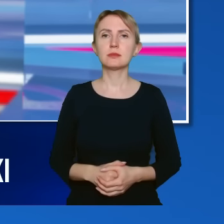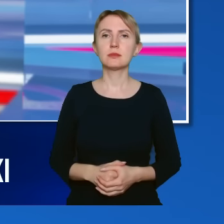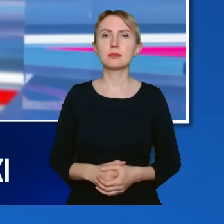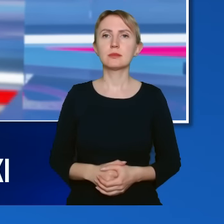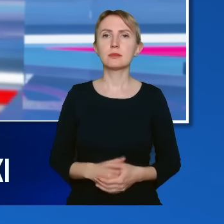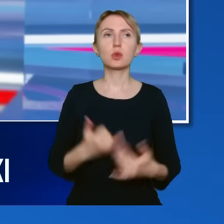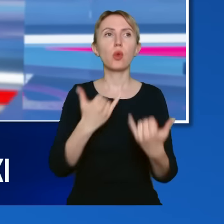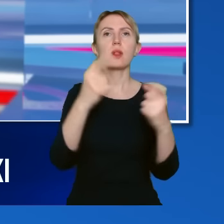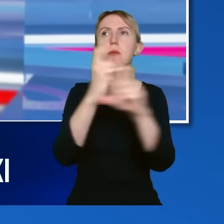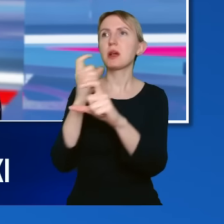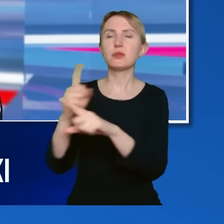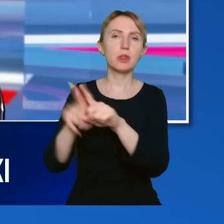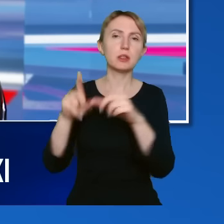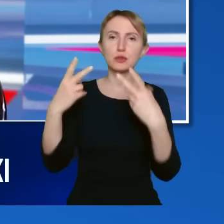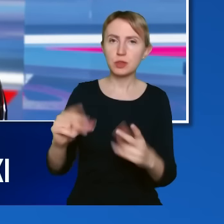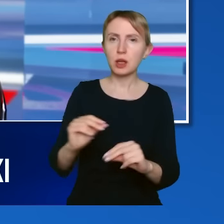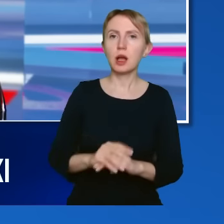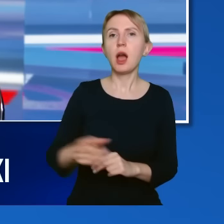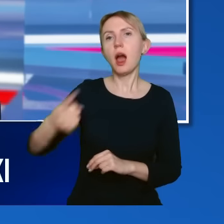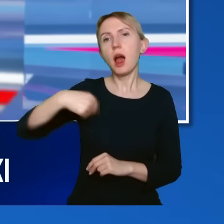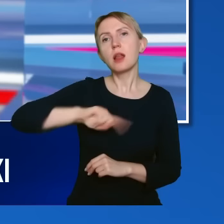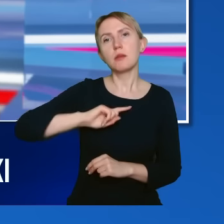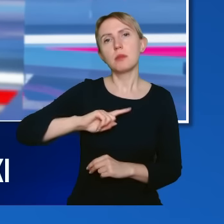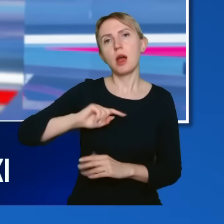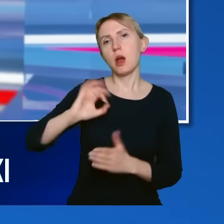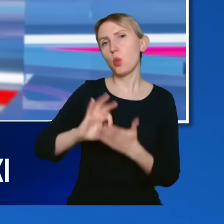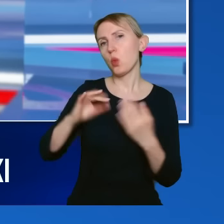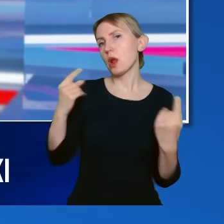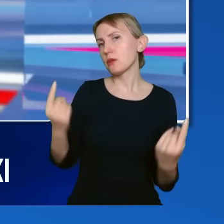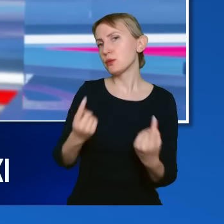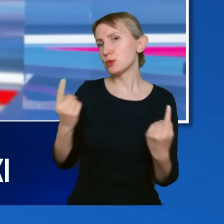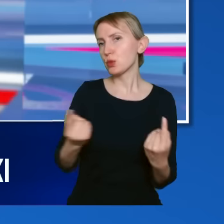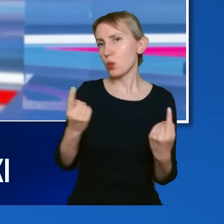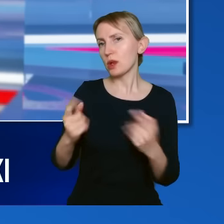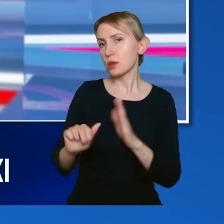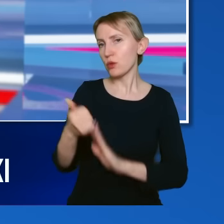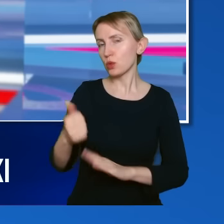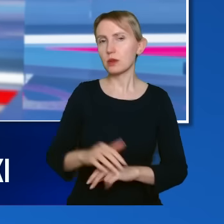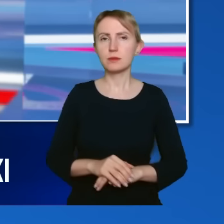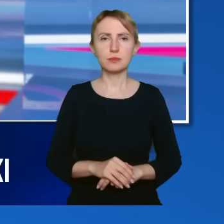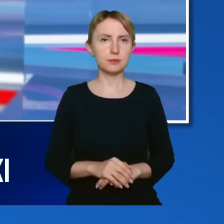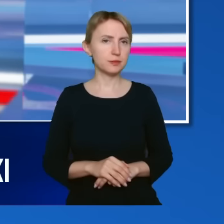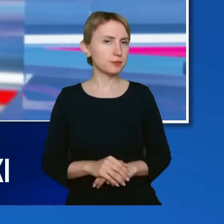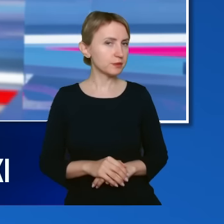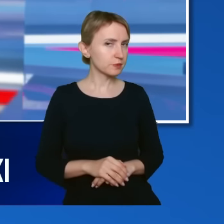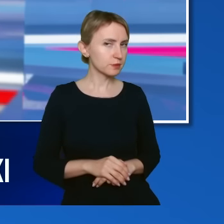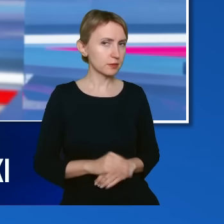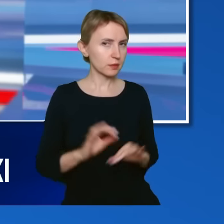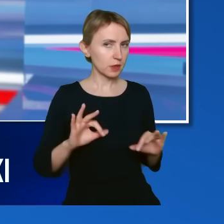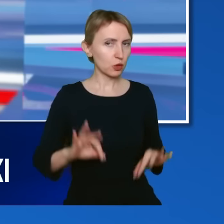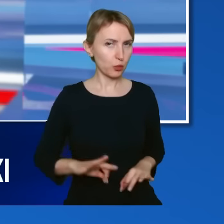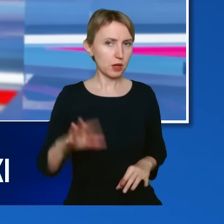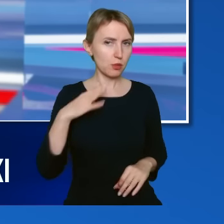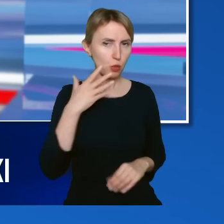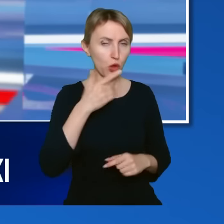innym państwom zresztą też, no ale my jesteśmy tutaj w sytuacji szczególnej. To, co pani rektor mówiła, te